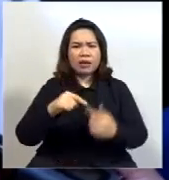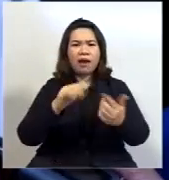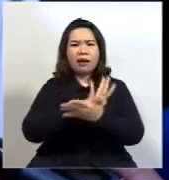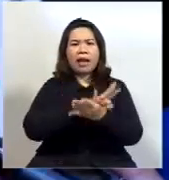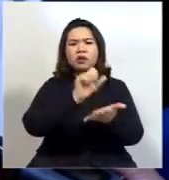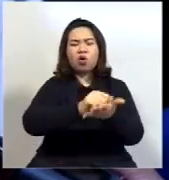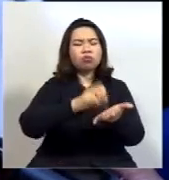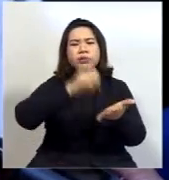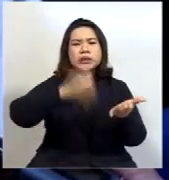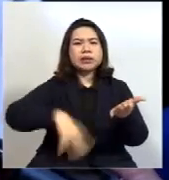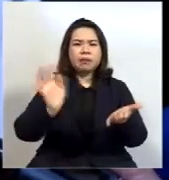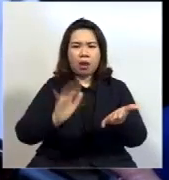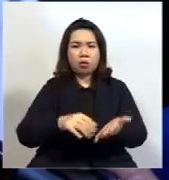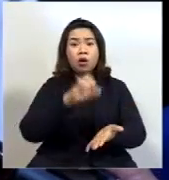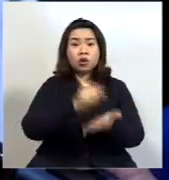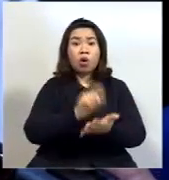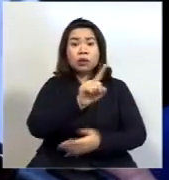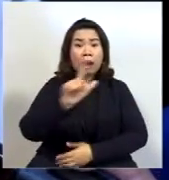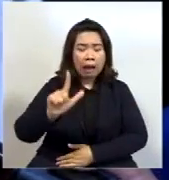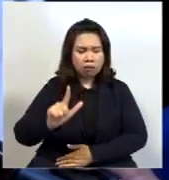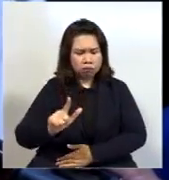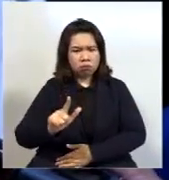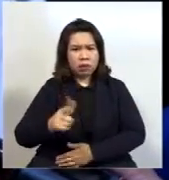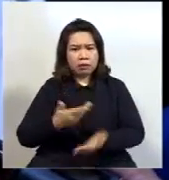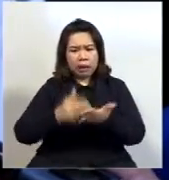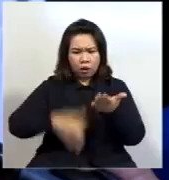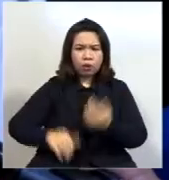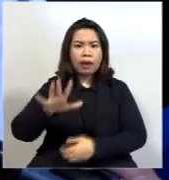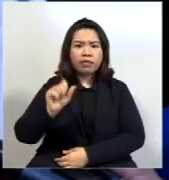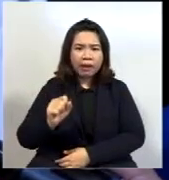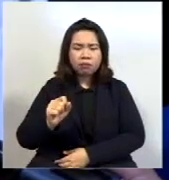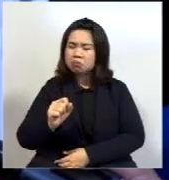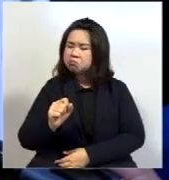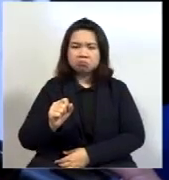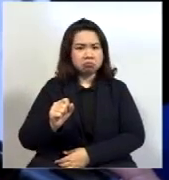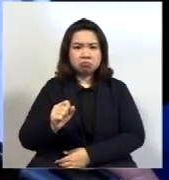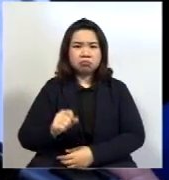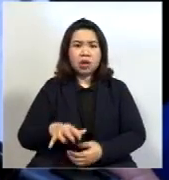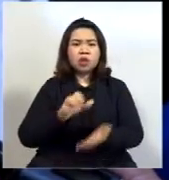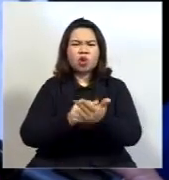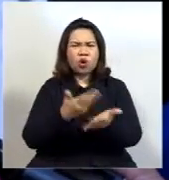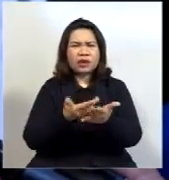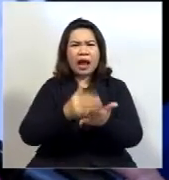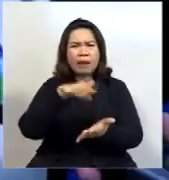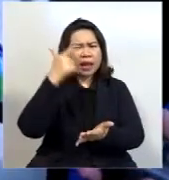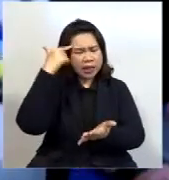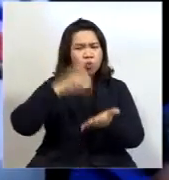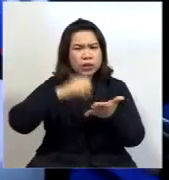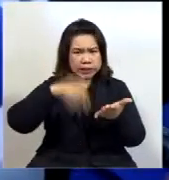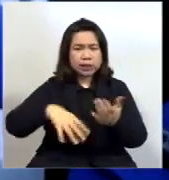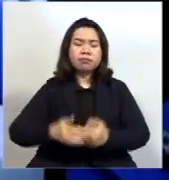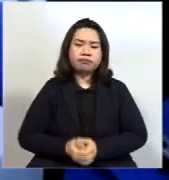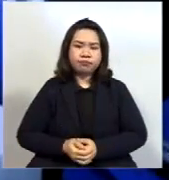องนะเพราะจองไว้1ล้านบาทแล้วอยู่ดีมาลดราคาเหลือ 500,000 บาทแล้วจองไว้แค่ 5,000 บาทผมเดาว่าคงทิ้งแล้วกัน